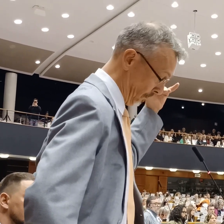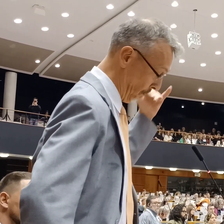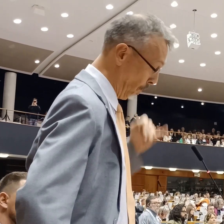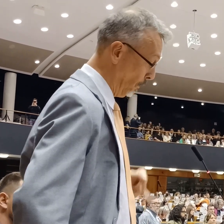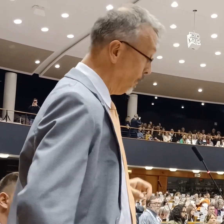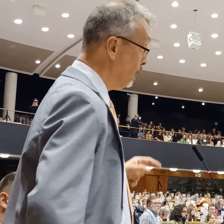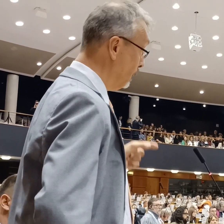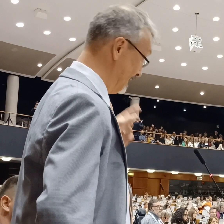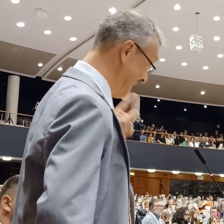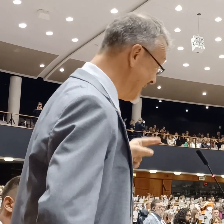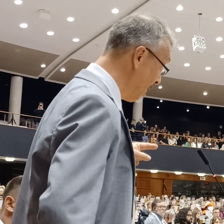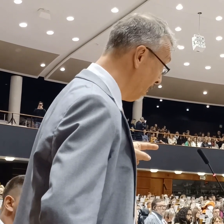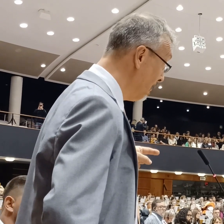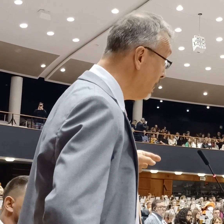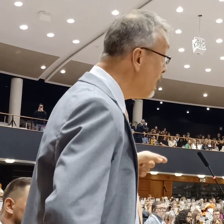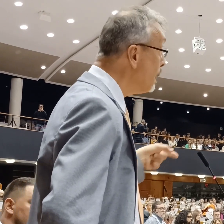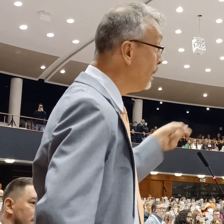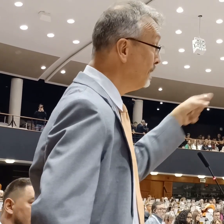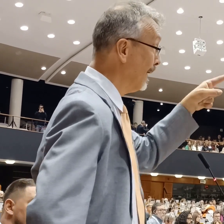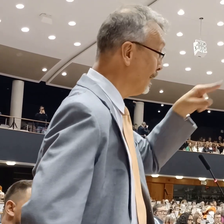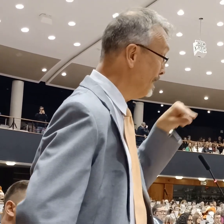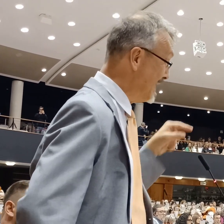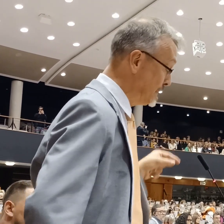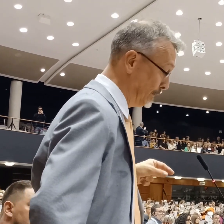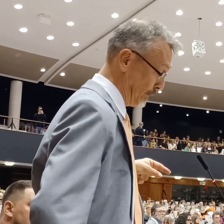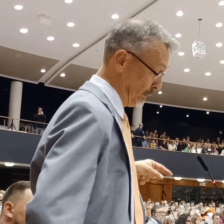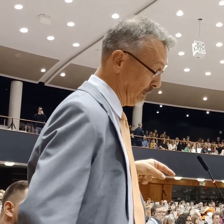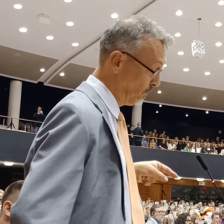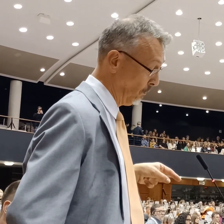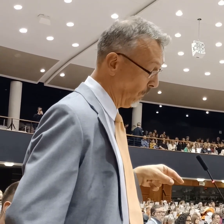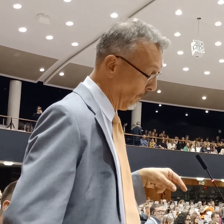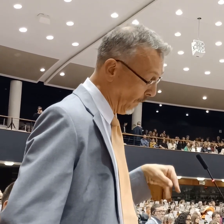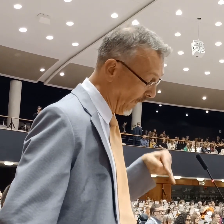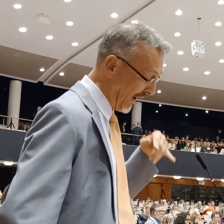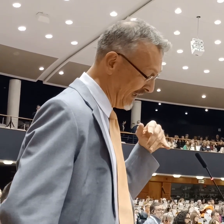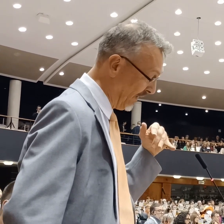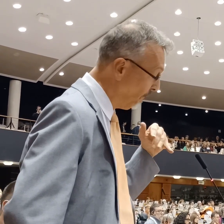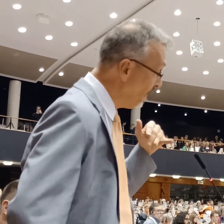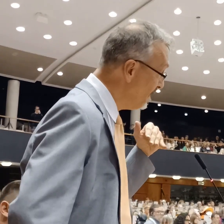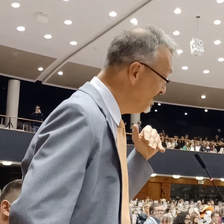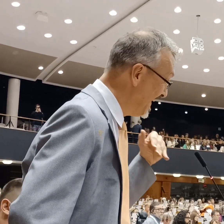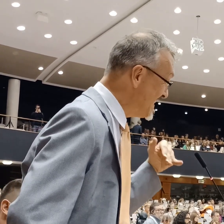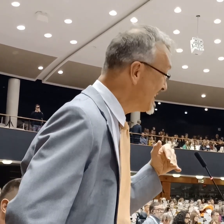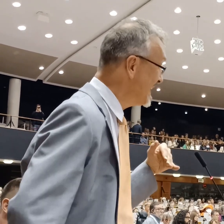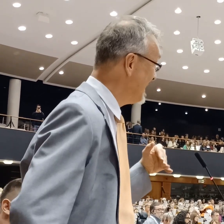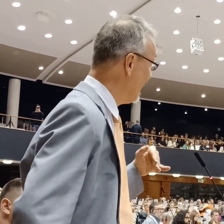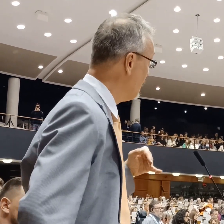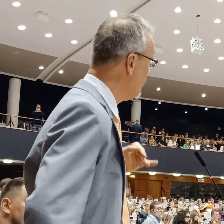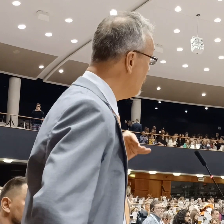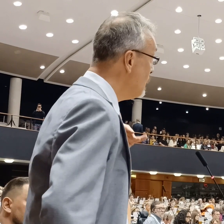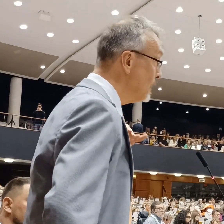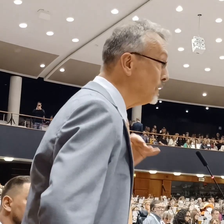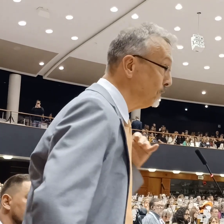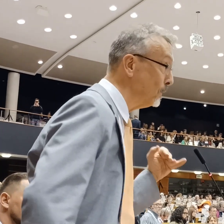erhöhen. Und hier kommt der Europäischen Union eine